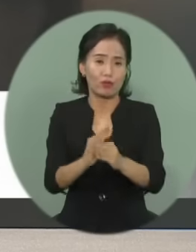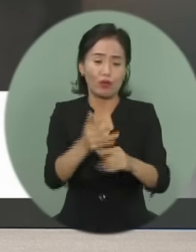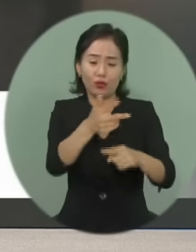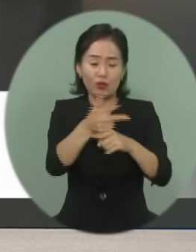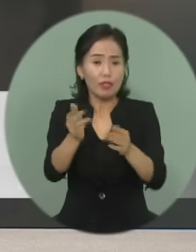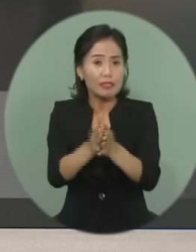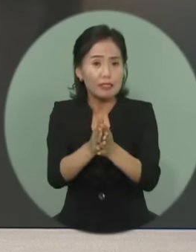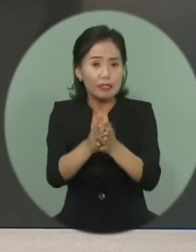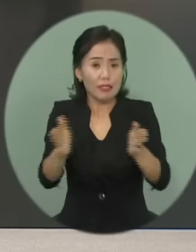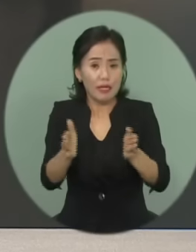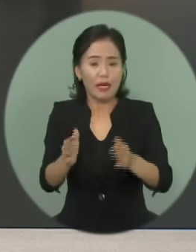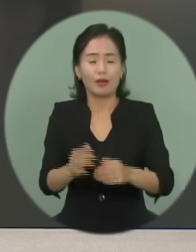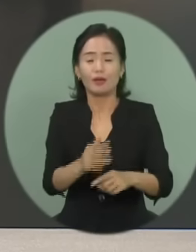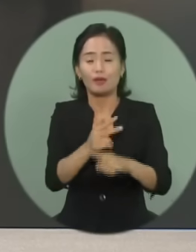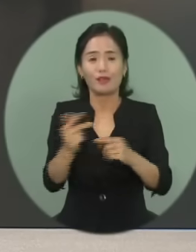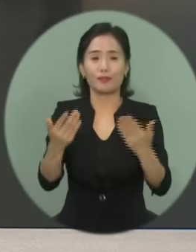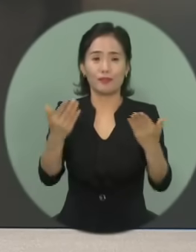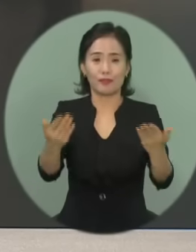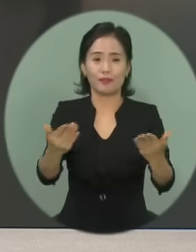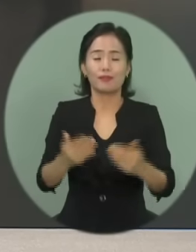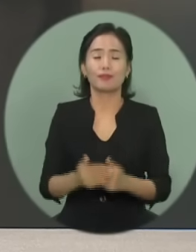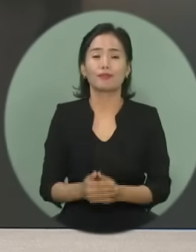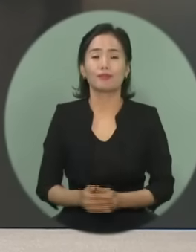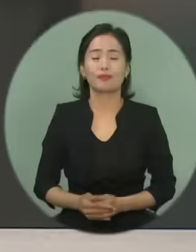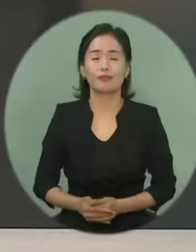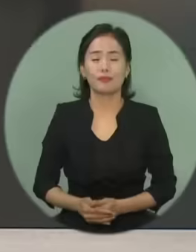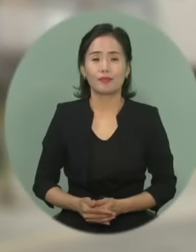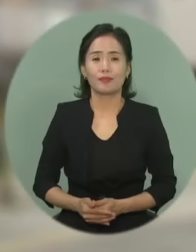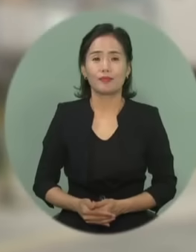취재가 시작되자 천홍희 기자가 보도합니다